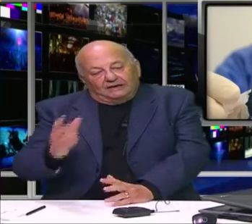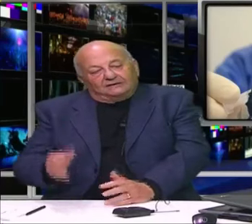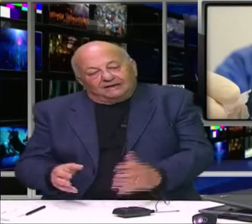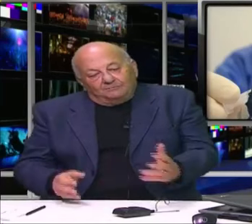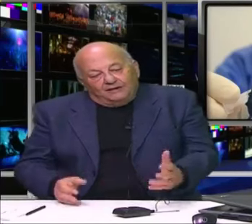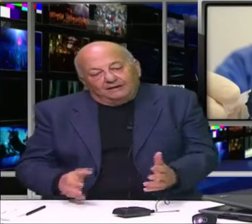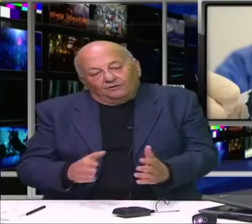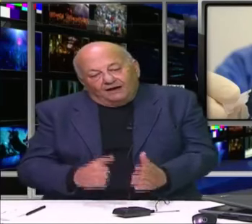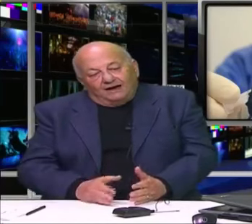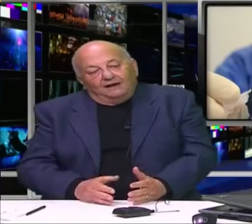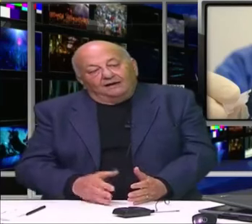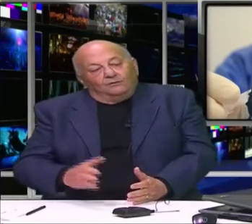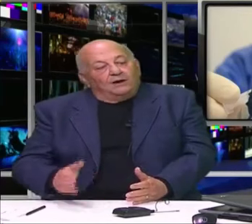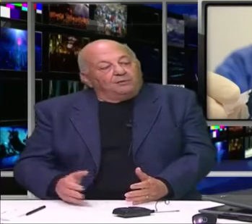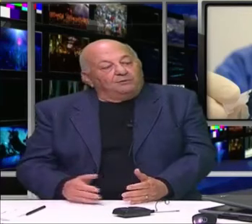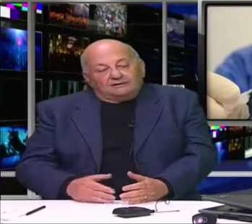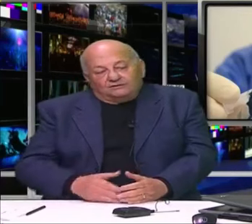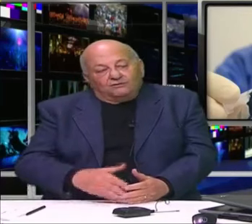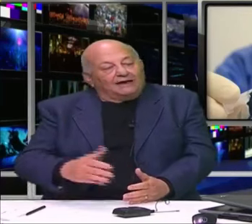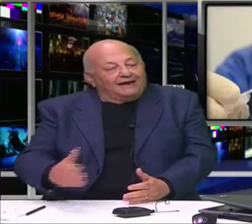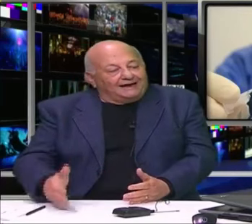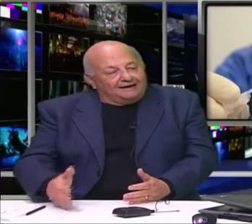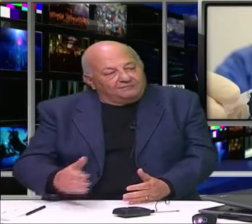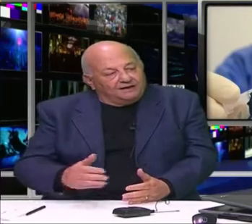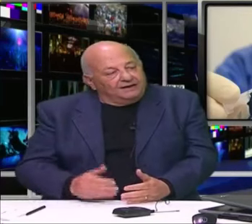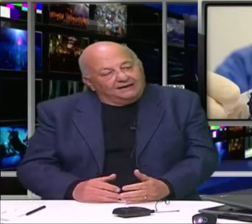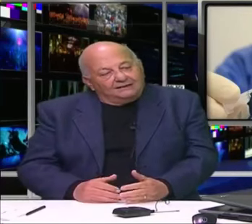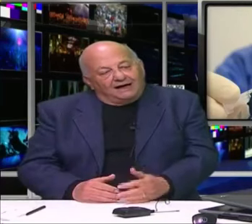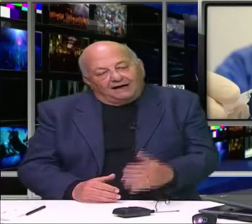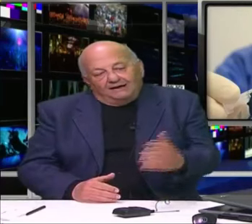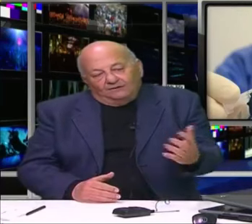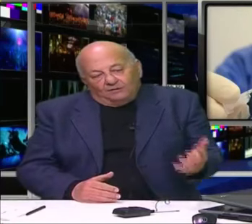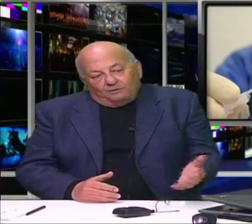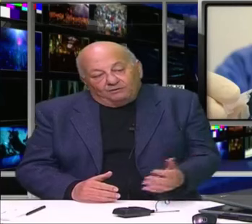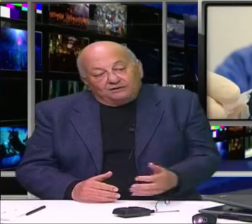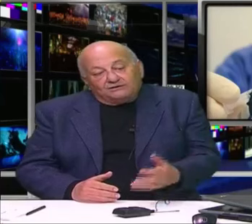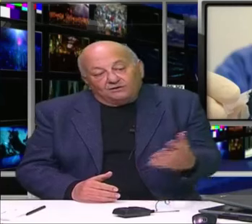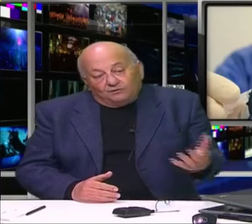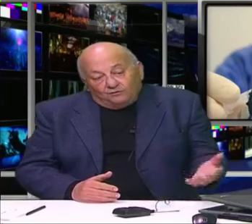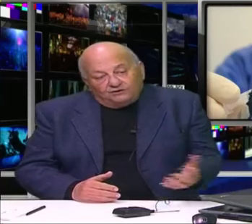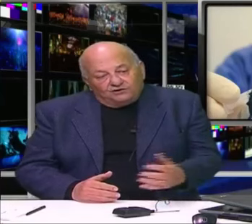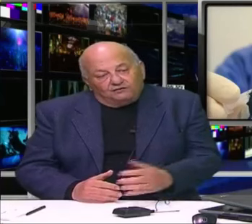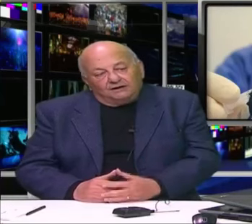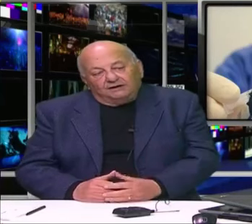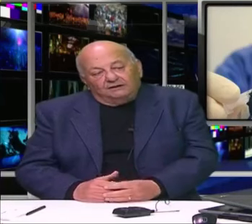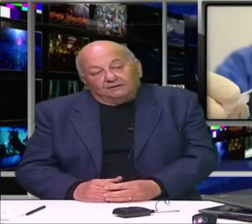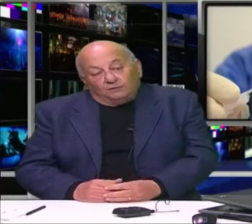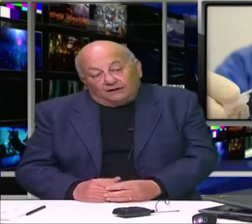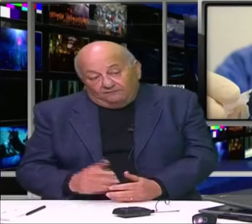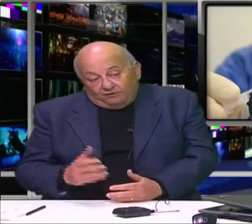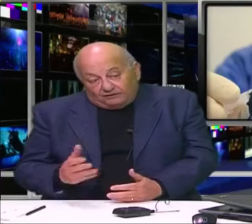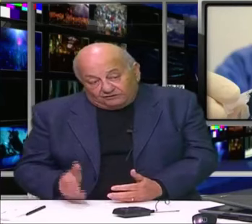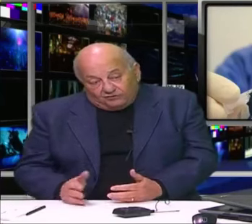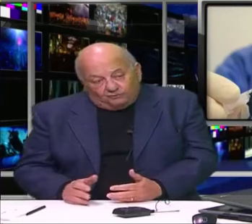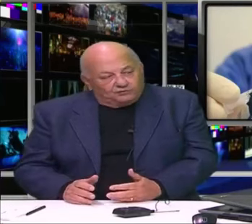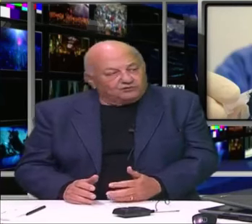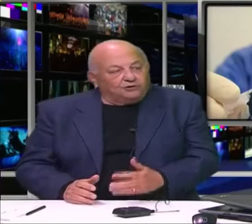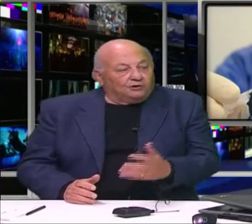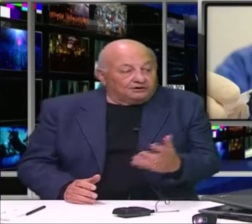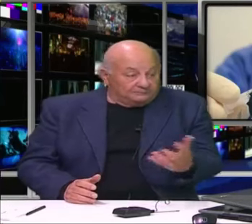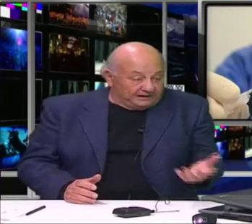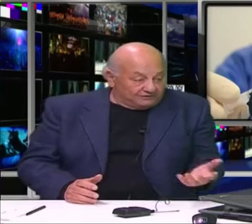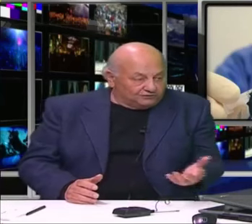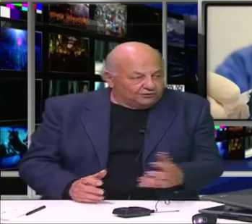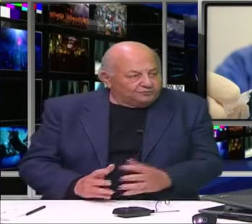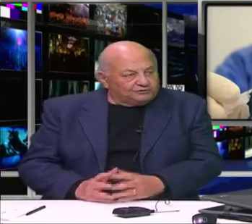rapporto del medico e una popolazione che cambia nell'età, una popolazione in cui i giovani qualche volta sono più